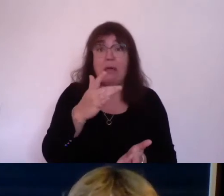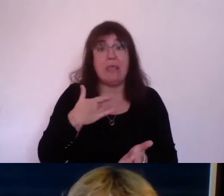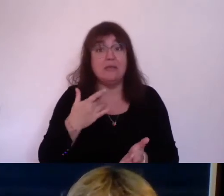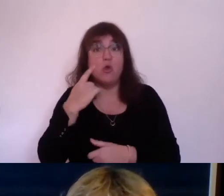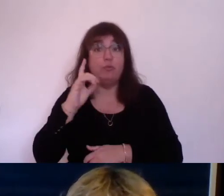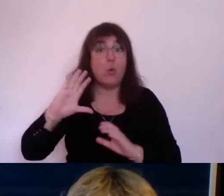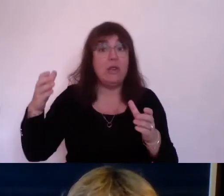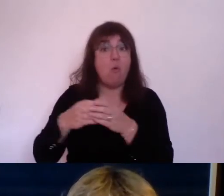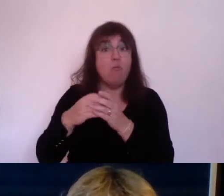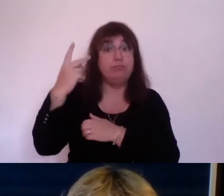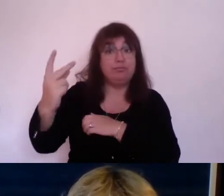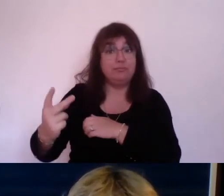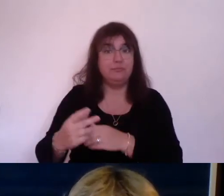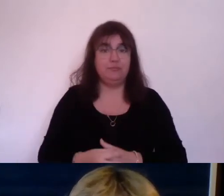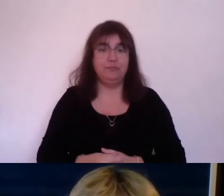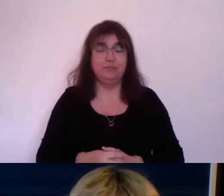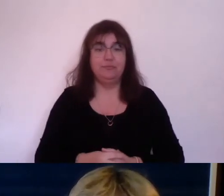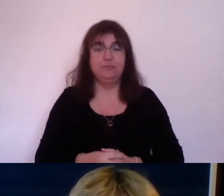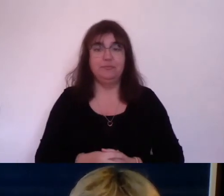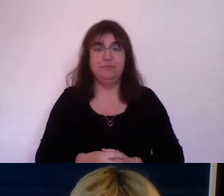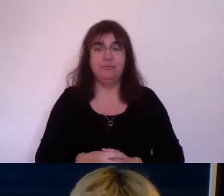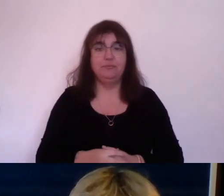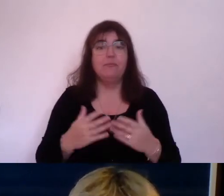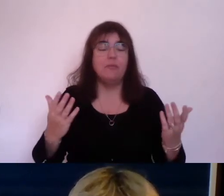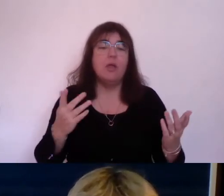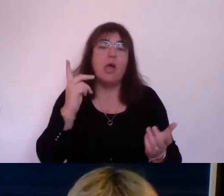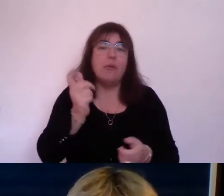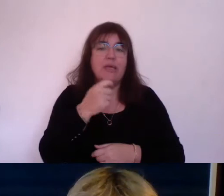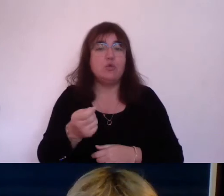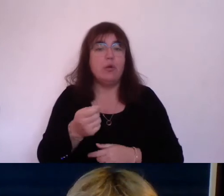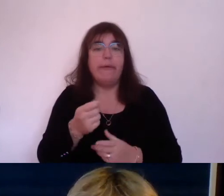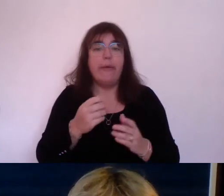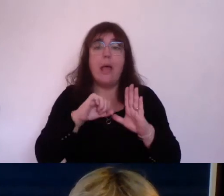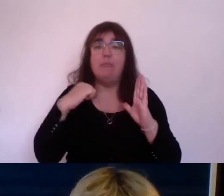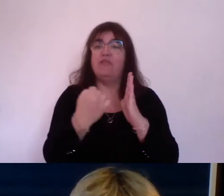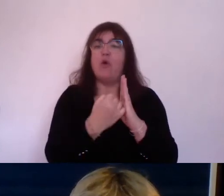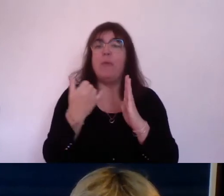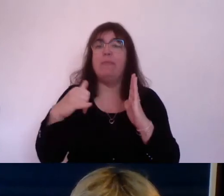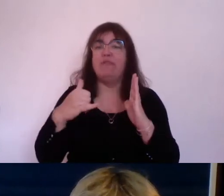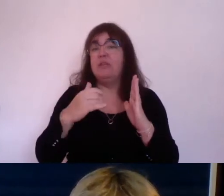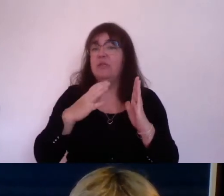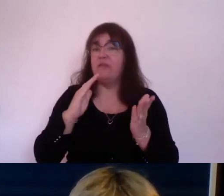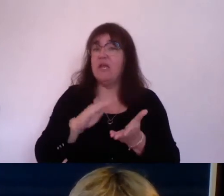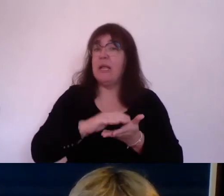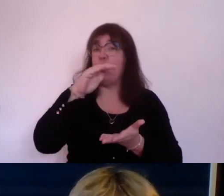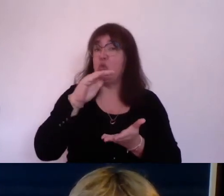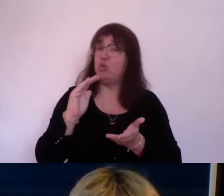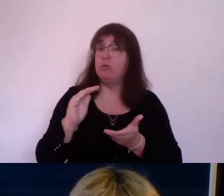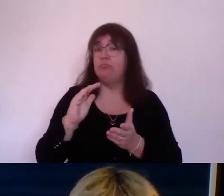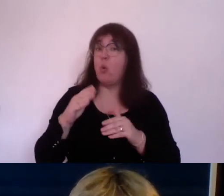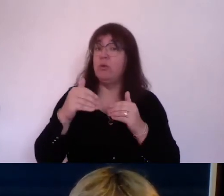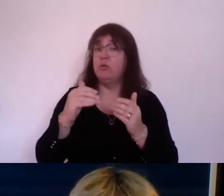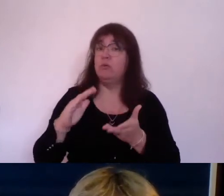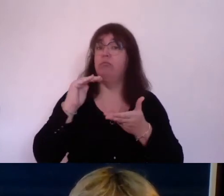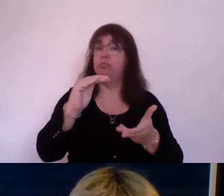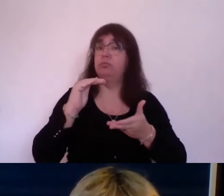vous vous occupez. Cette plateforme continuera évidemment à être enrichie par la suite. Ok.